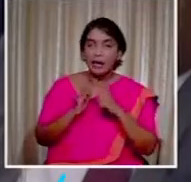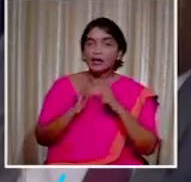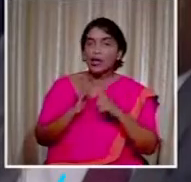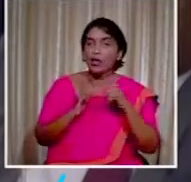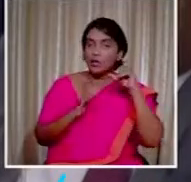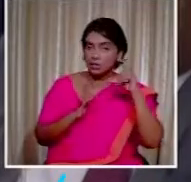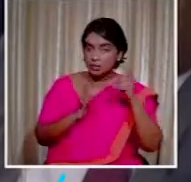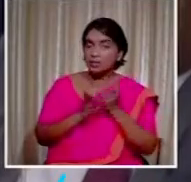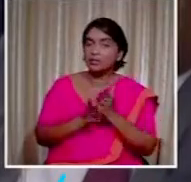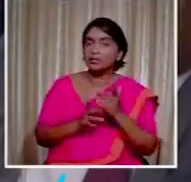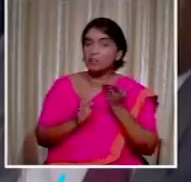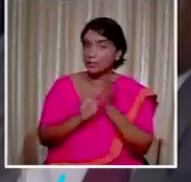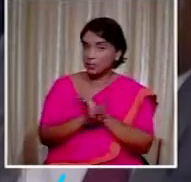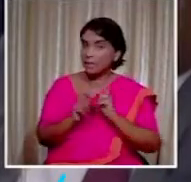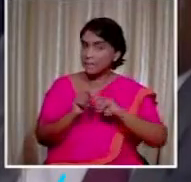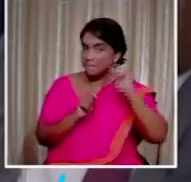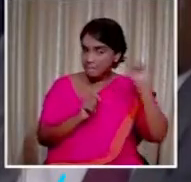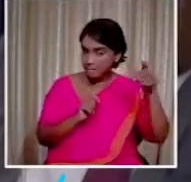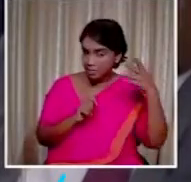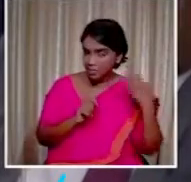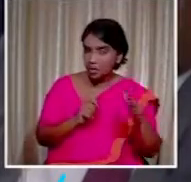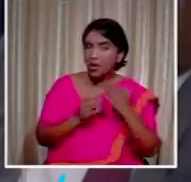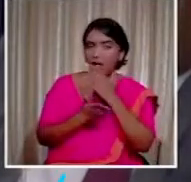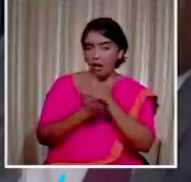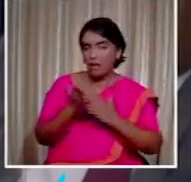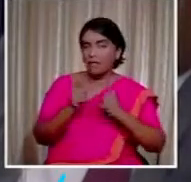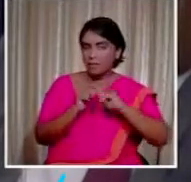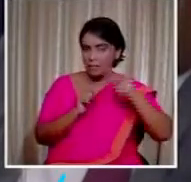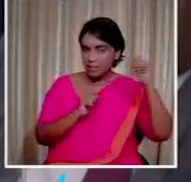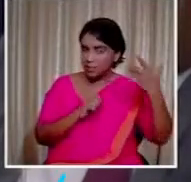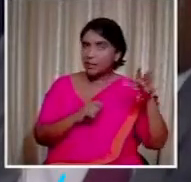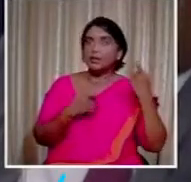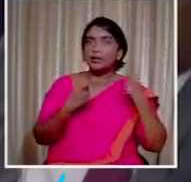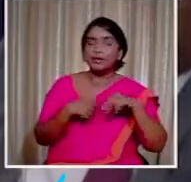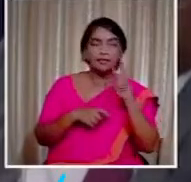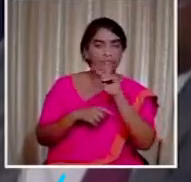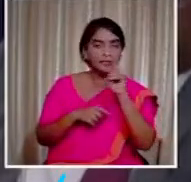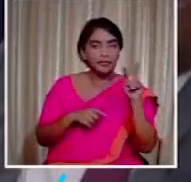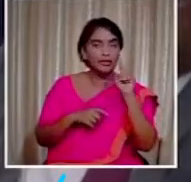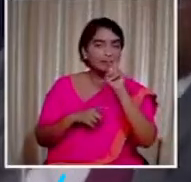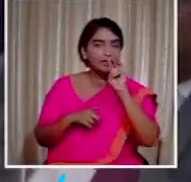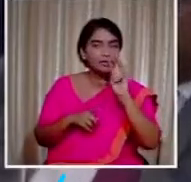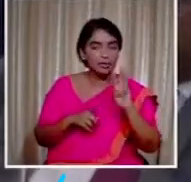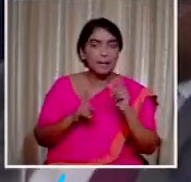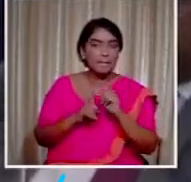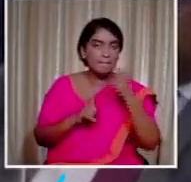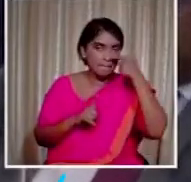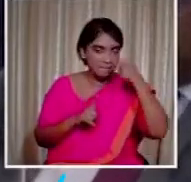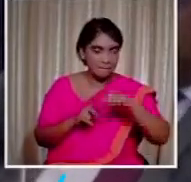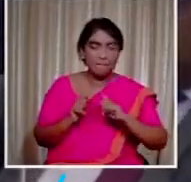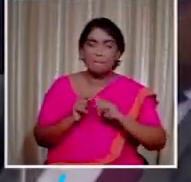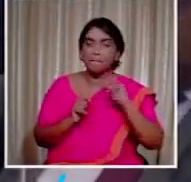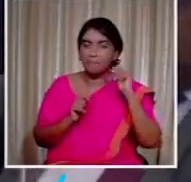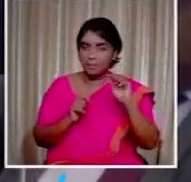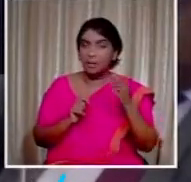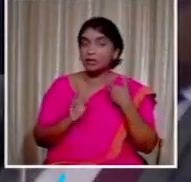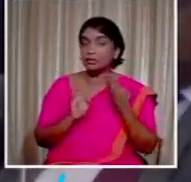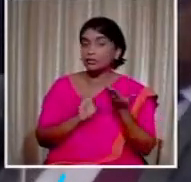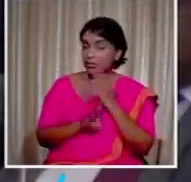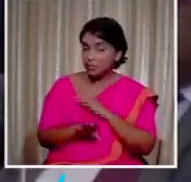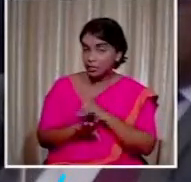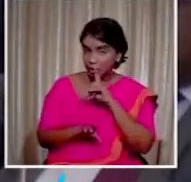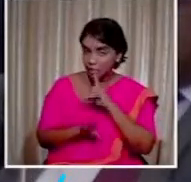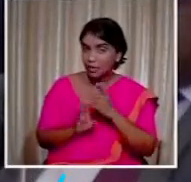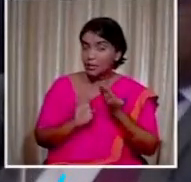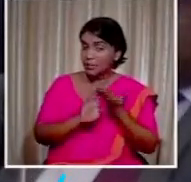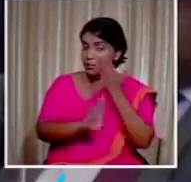ඒ නෞකාවටත් පෙර ගෙවීමක් කරලා තියෙනවා කොටසක් මුදල් ඊළඟට 22 23 පෙට්‍රල් නෞකාවකට ගල තියෙනවා මම කලින් කිව්වේ ඊට